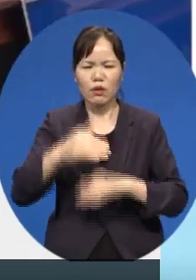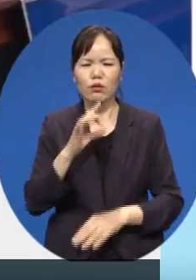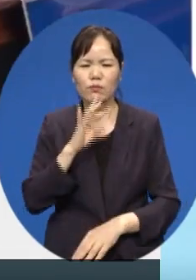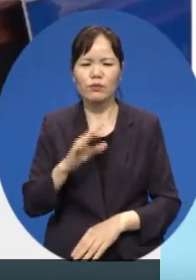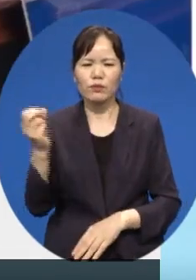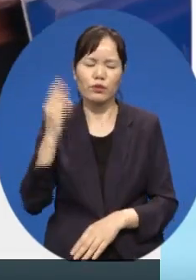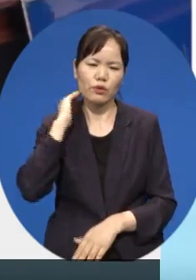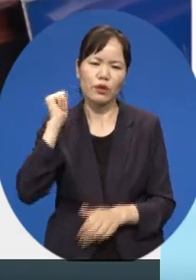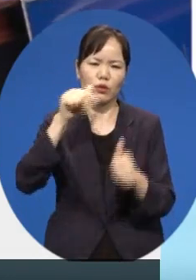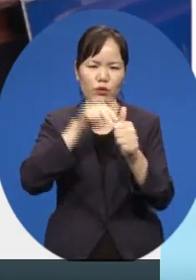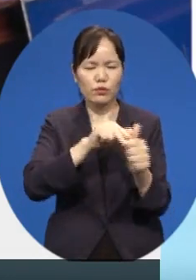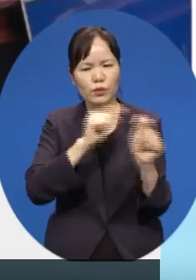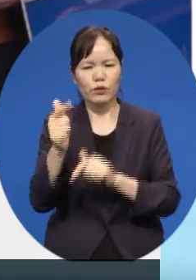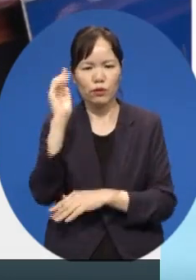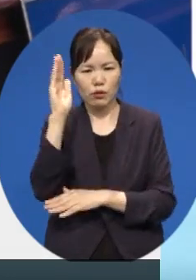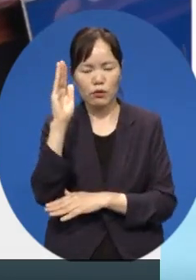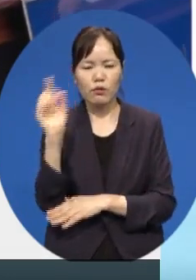그리고 대선 주자들이 언급한 것도